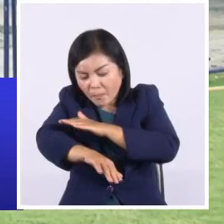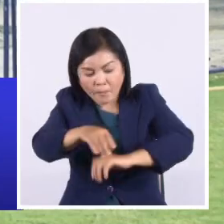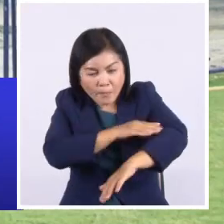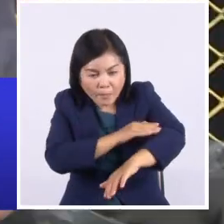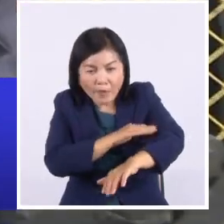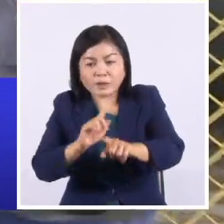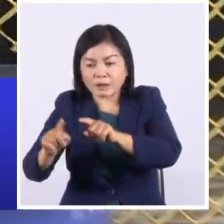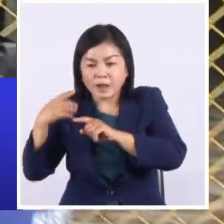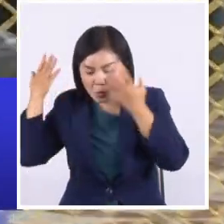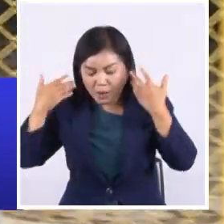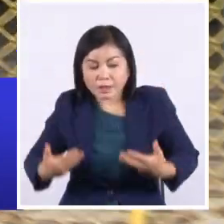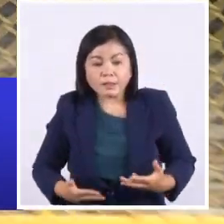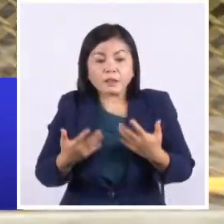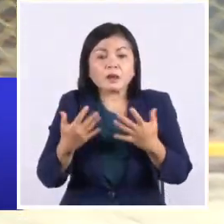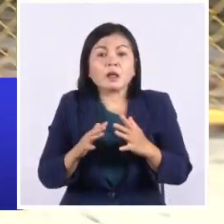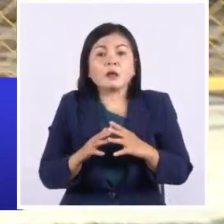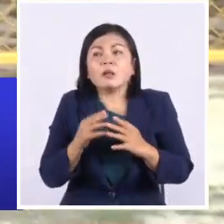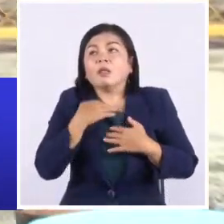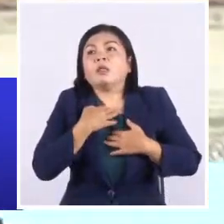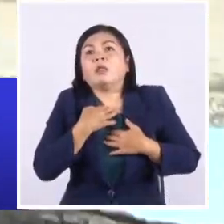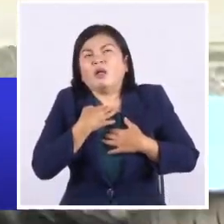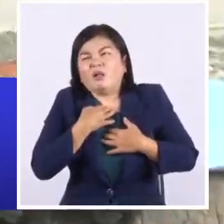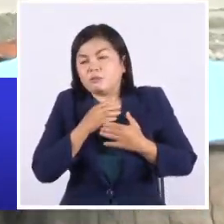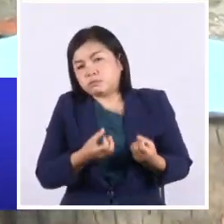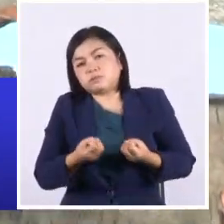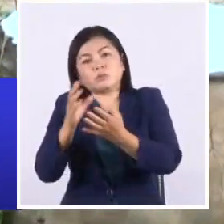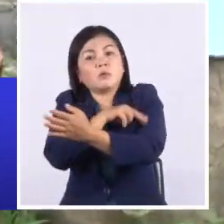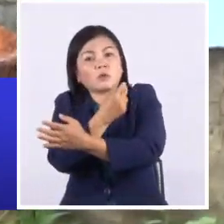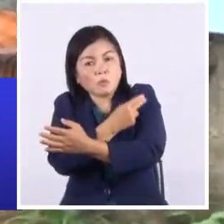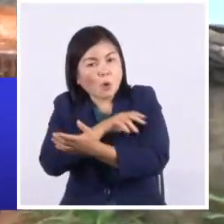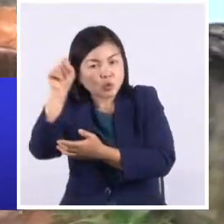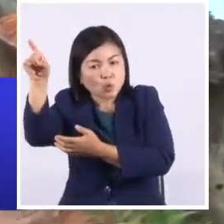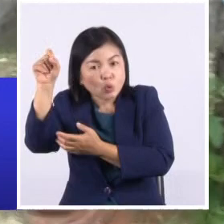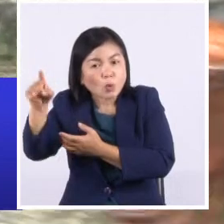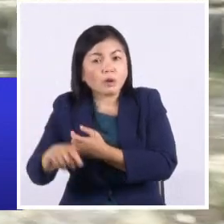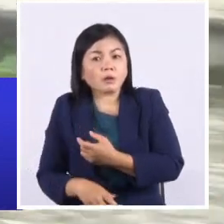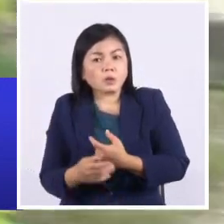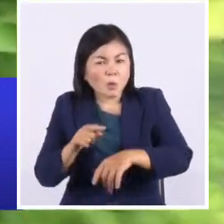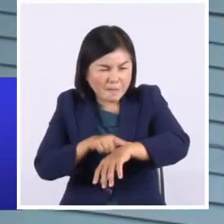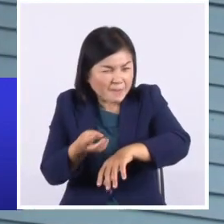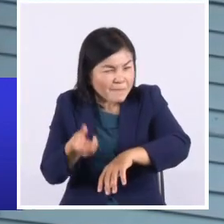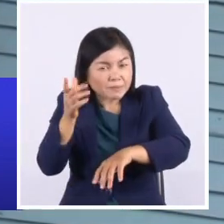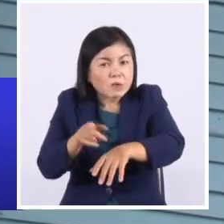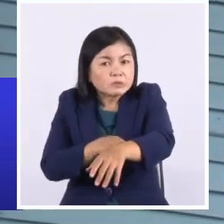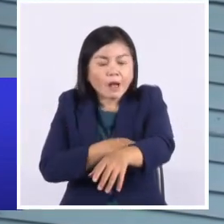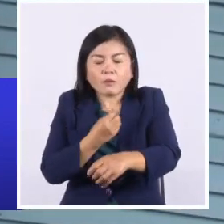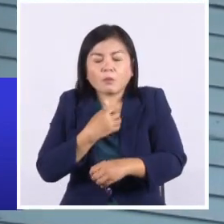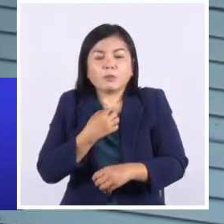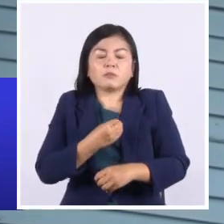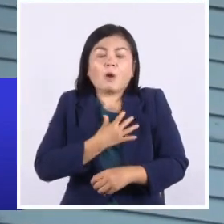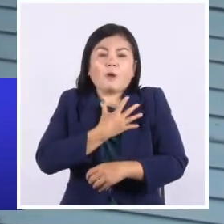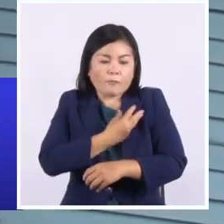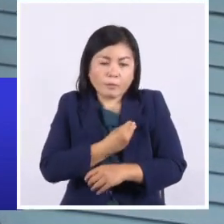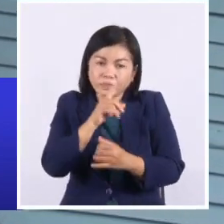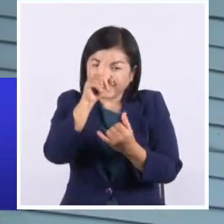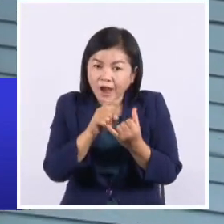แผลทั่วร่างกายปรากฏว่าหายใจไม่ออกต้องนำตัวส่งโรงพยาบาลเป็นการเร่งด่วนเลยหมอบอกถ้ามาช้ากว่านี้เนี่ยช็อกได้นะคะมีโอกาสเสียชีวิ